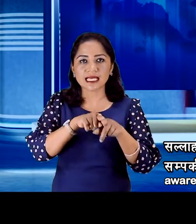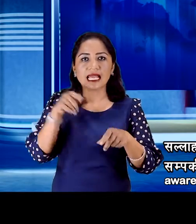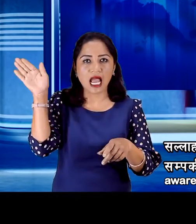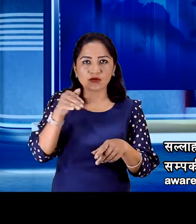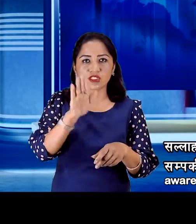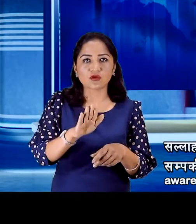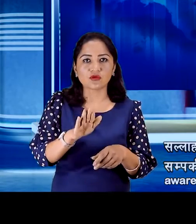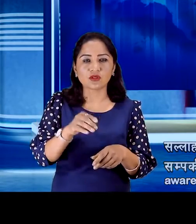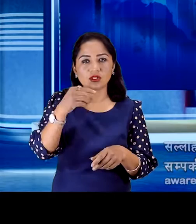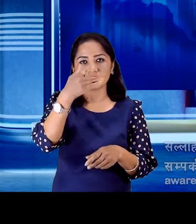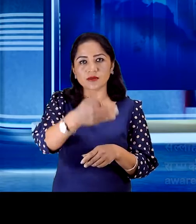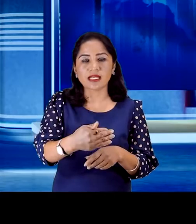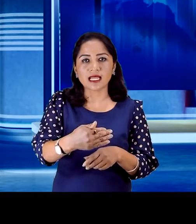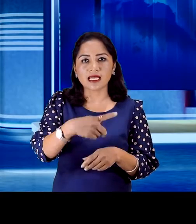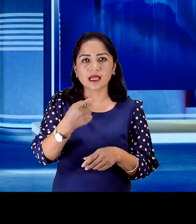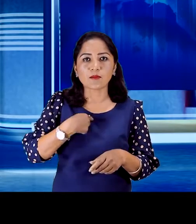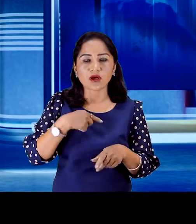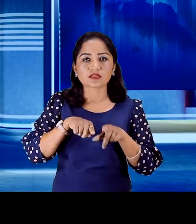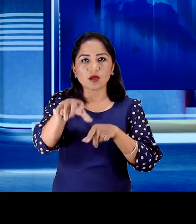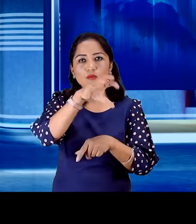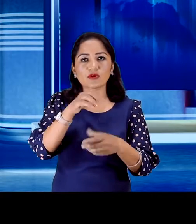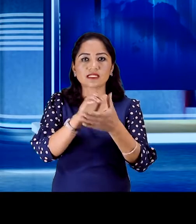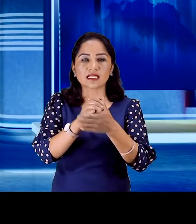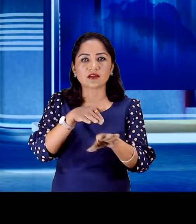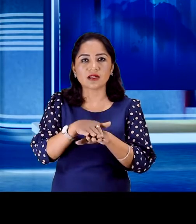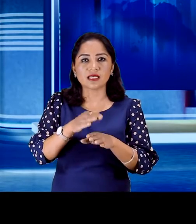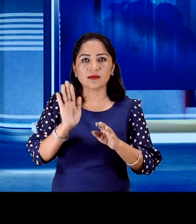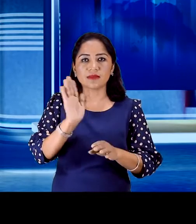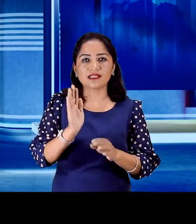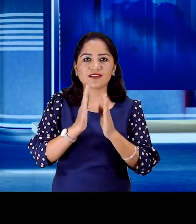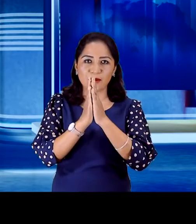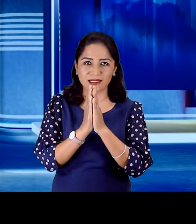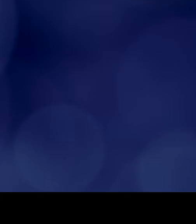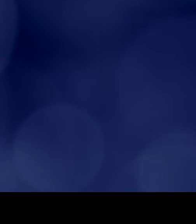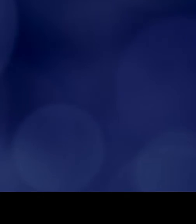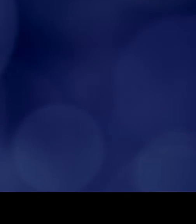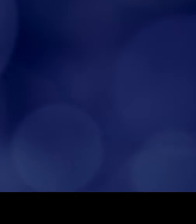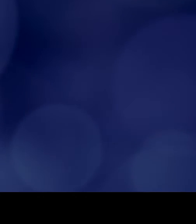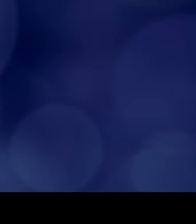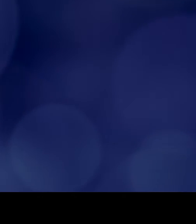का साथ उपस्तित हुने ने छो। तब समक लागी माल गायत संपुन यूनेट पीदा चाहांचू। नमस्कार।